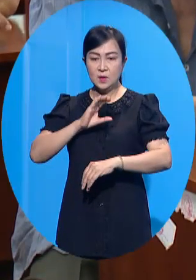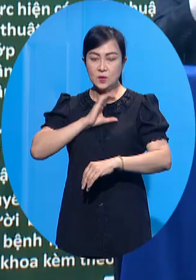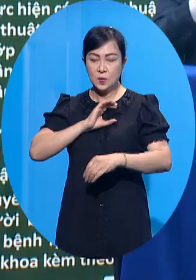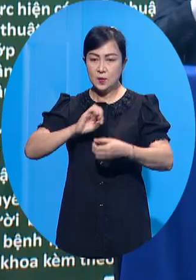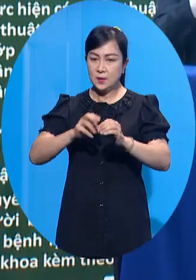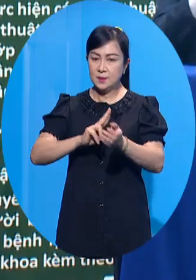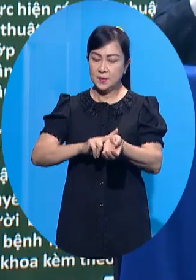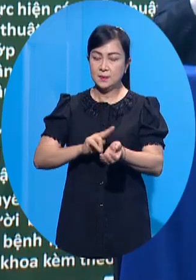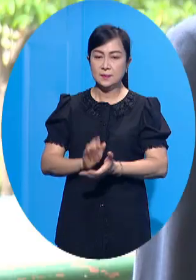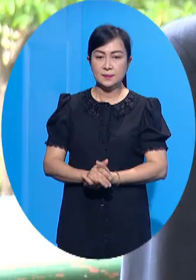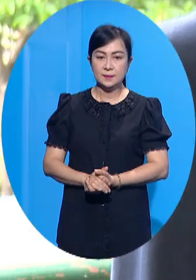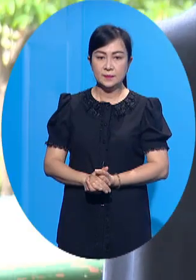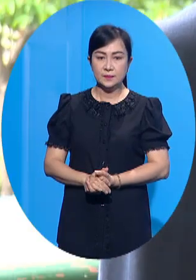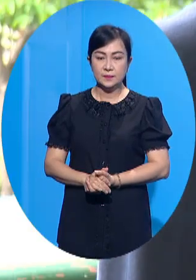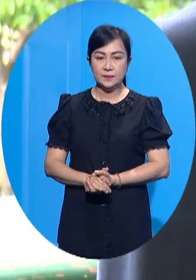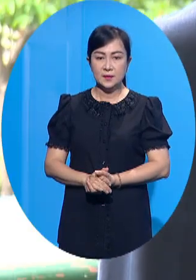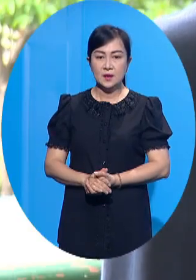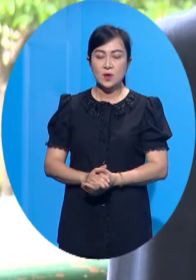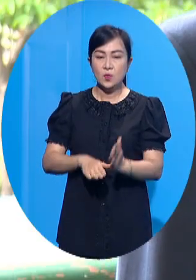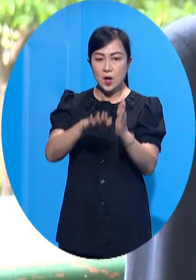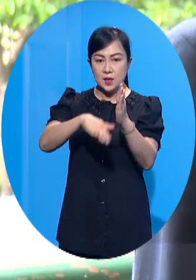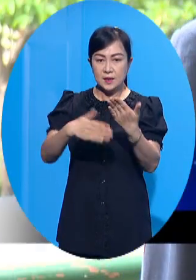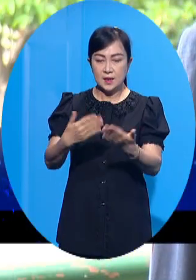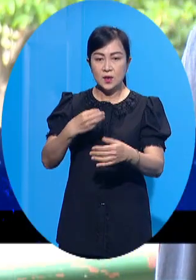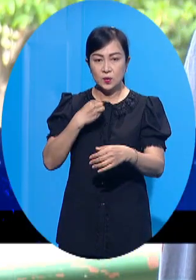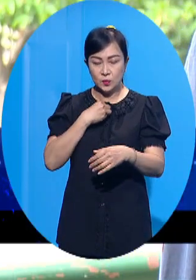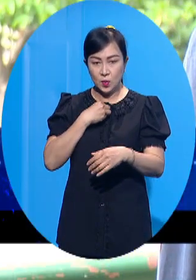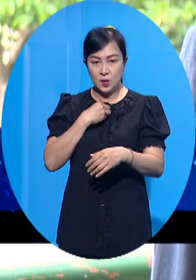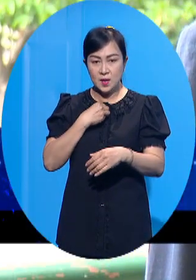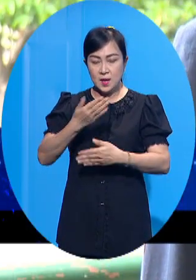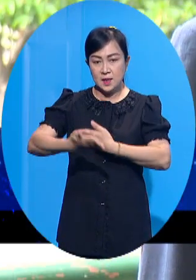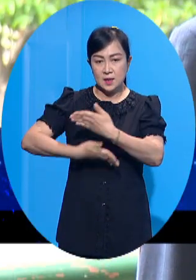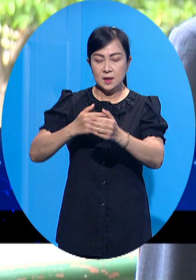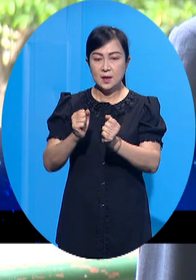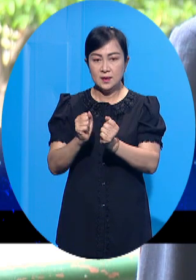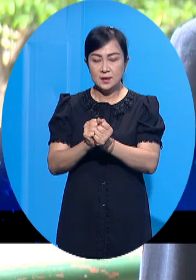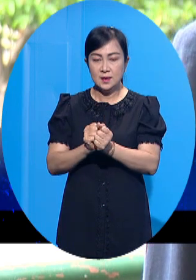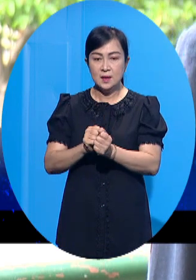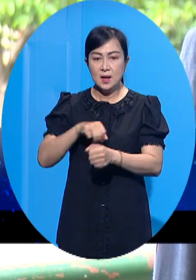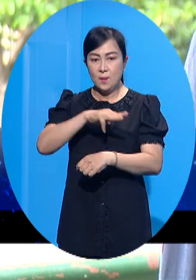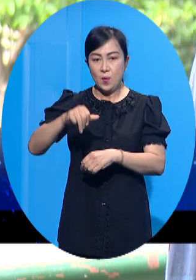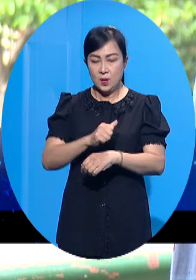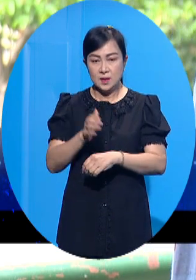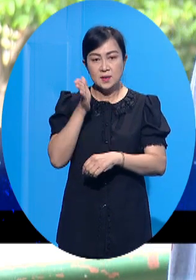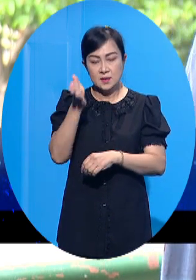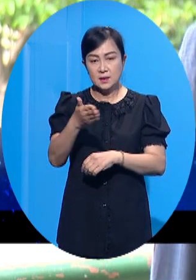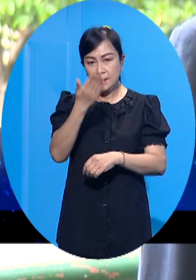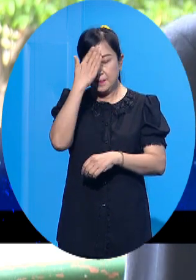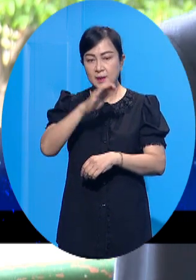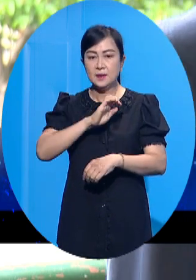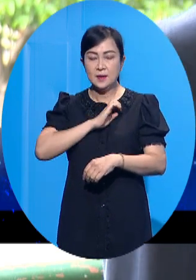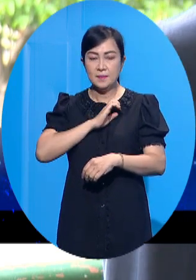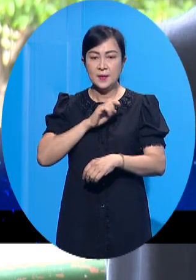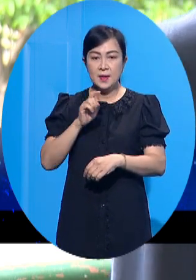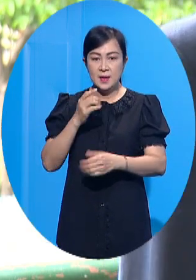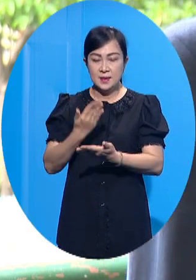điều trị bệnh. Nhờ cái chương trình này mà tôi có dịp để mà trao đổi với các bà con cô bác về cái hướng để mình nhận biết sớm, để